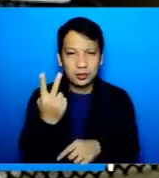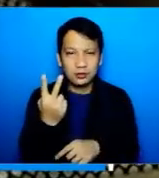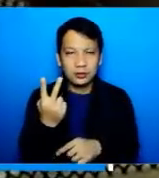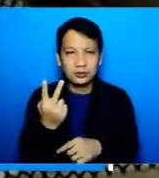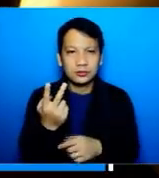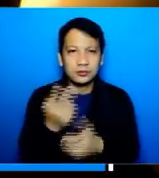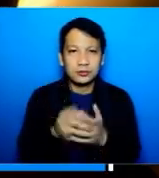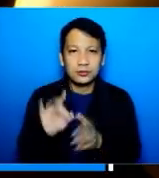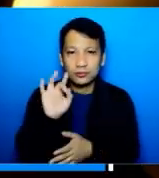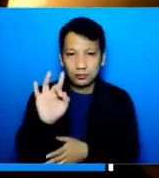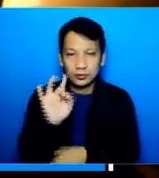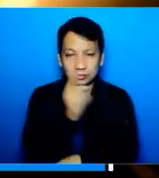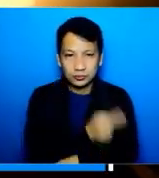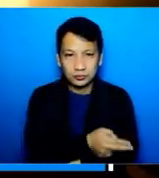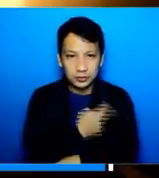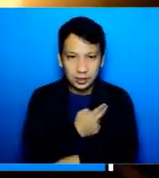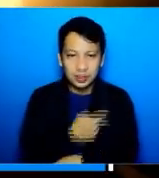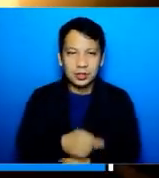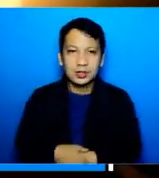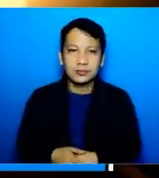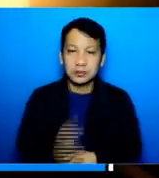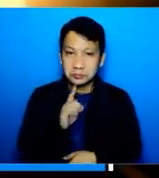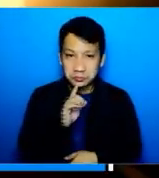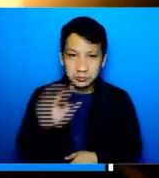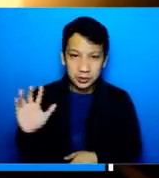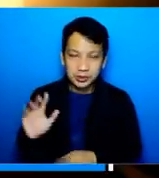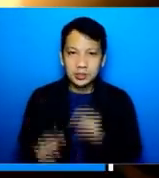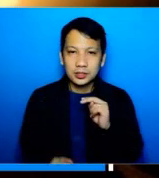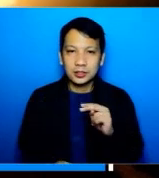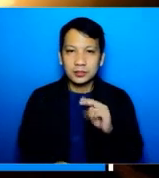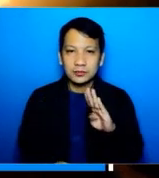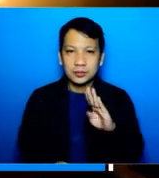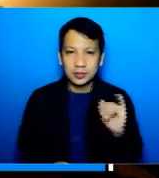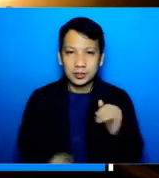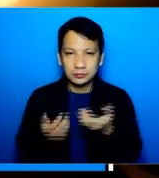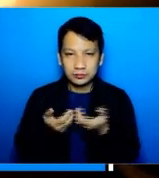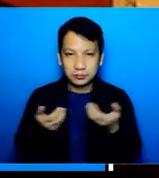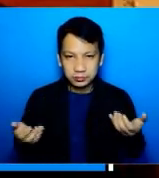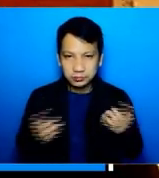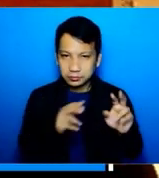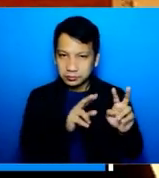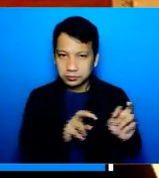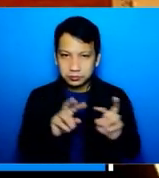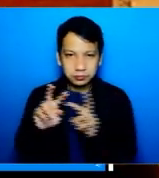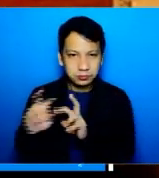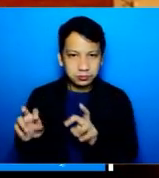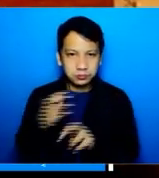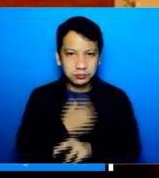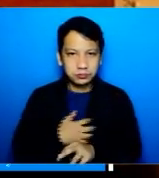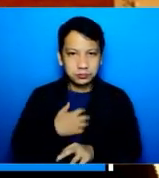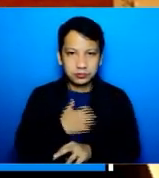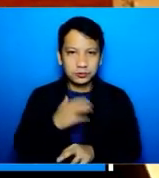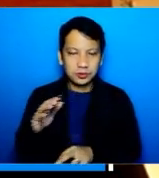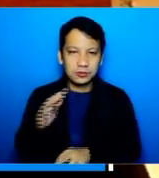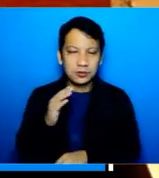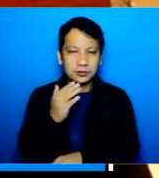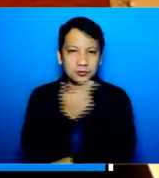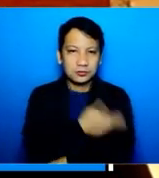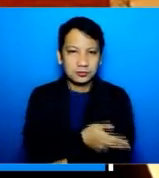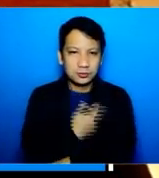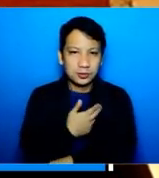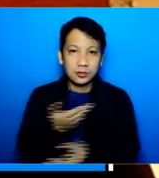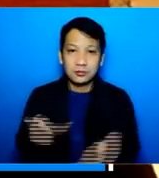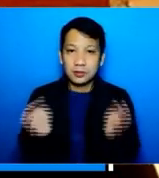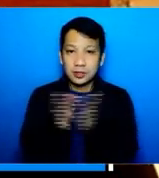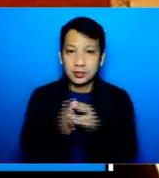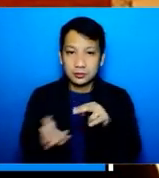8 inireklamong ospital. Nangako rin ng NBI na hiwalay ng investigasyon sa iba pang reklamo sa mga ospital tulad ng paghingi ng